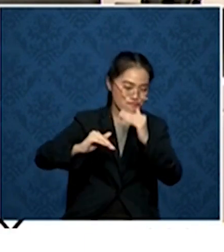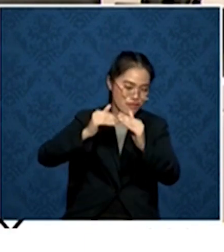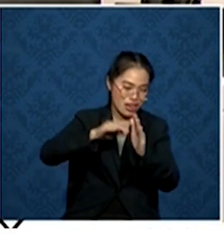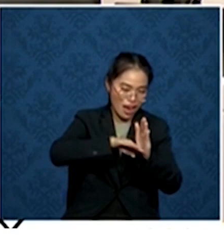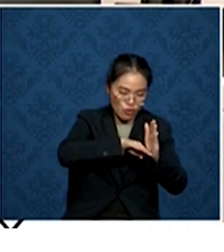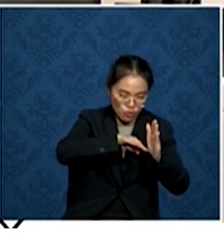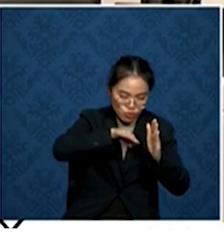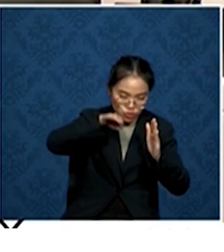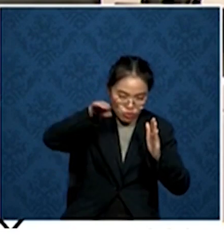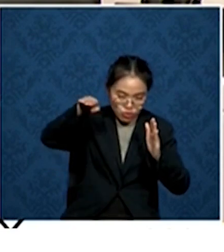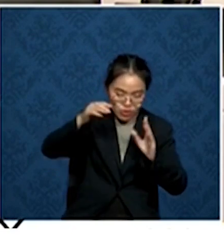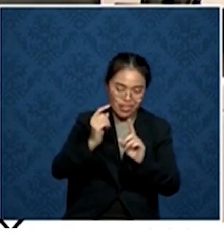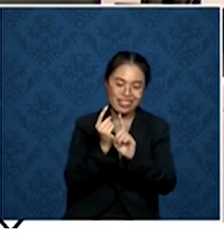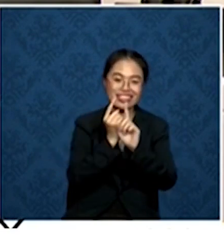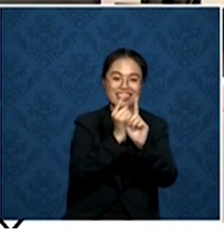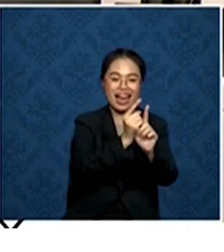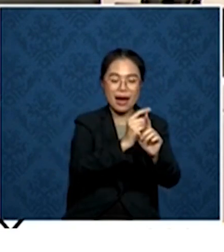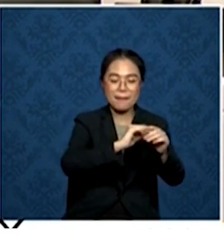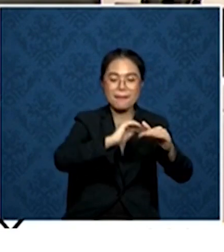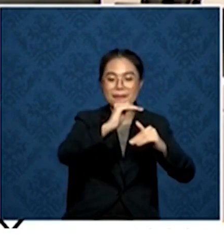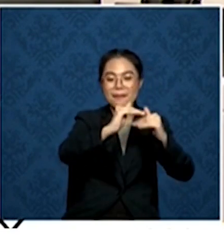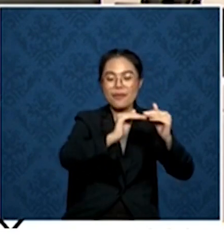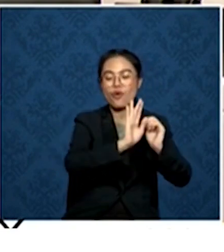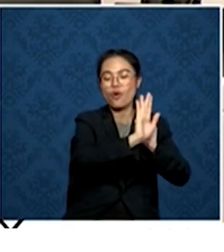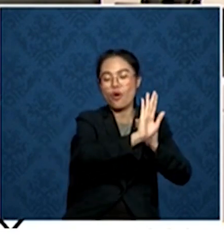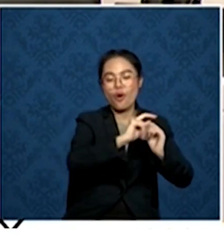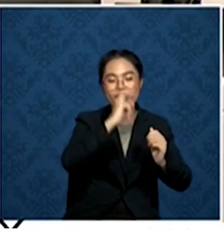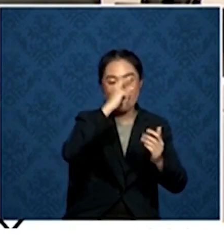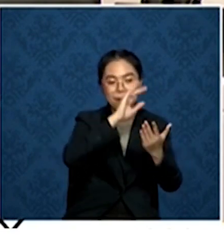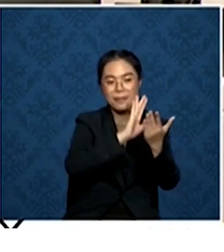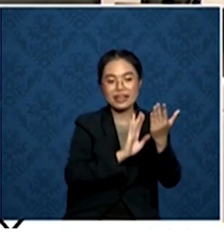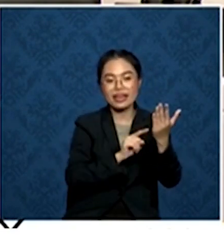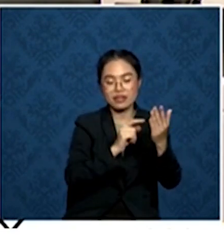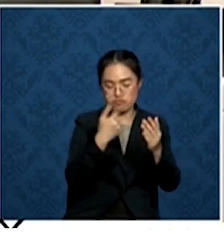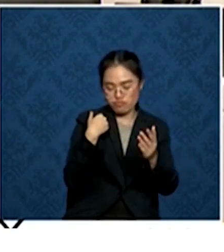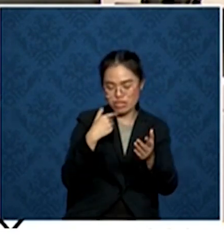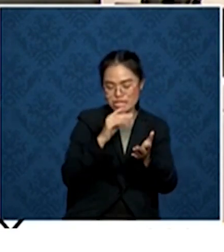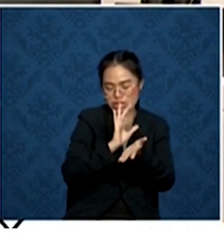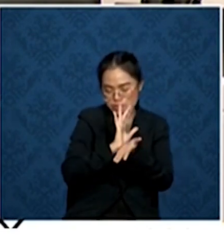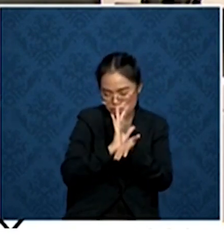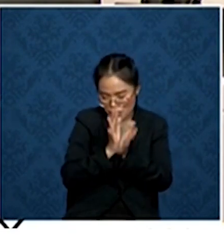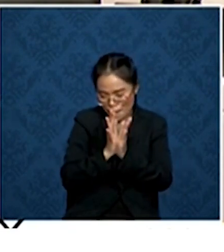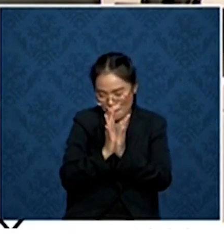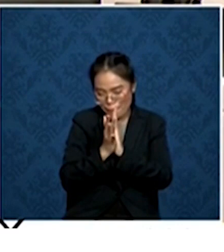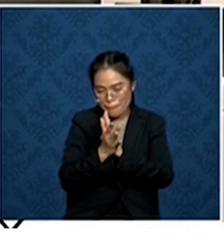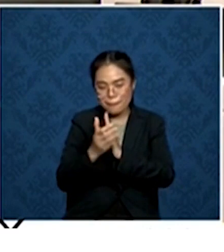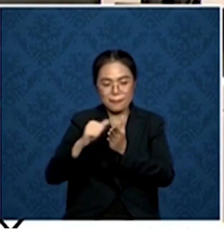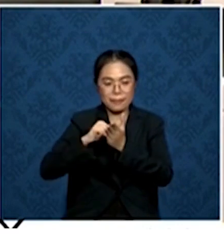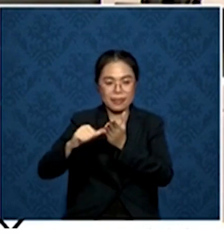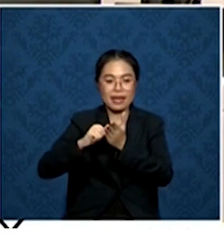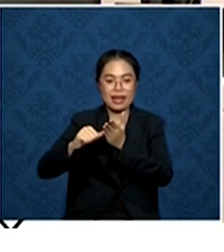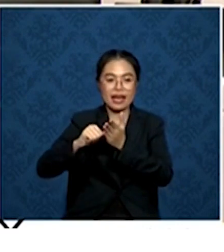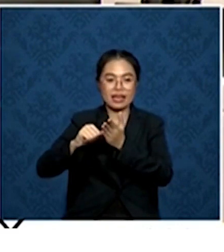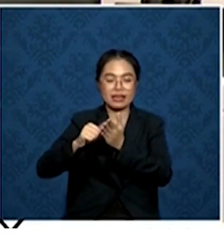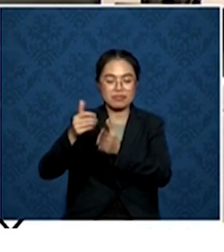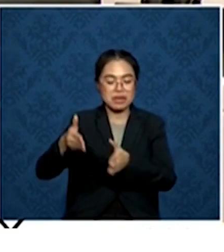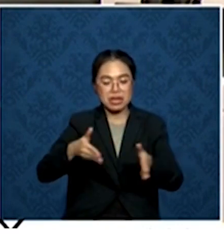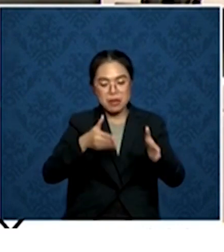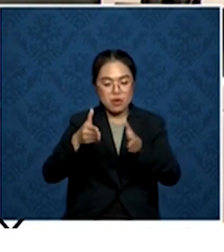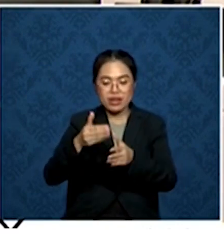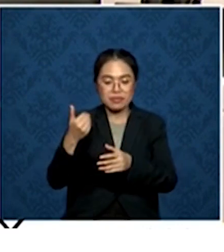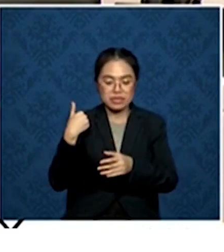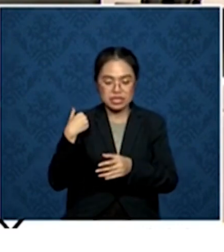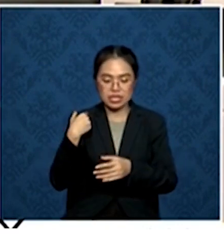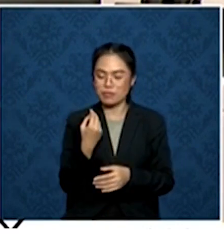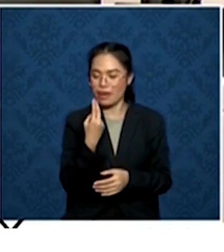าพของประเทศนะครับเพราะฉะนั้นเนี่ยกลไกนี้ก็มีการเปลี่ยนแปลงจริงๆท่านจึงไม่เห็นในเรื่องของดิจิต